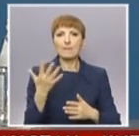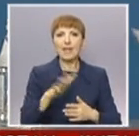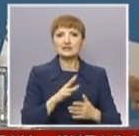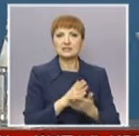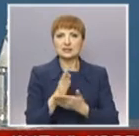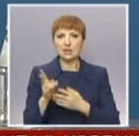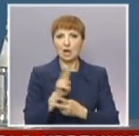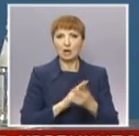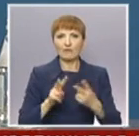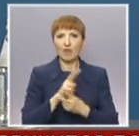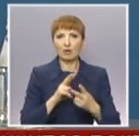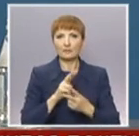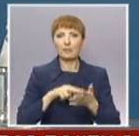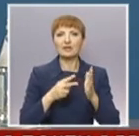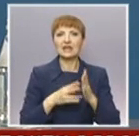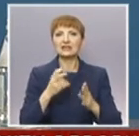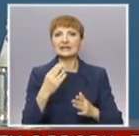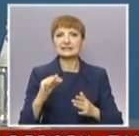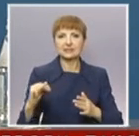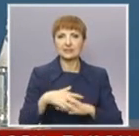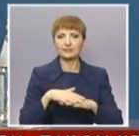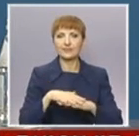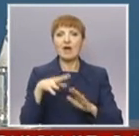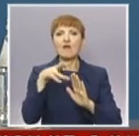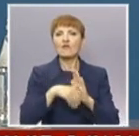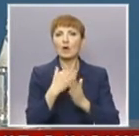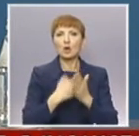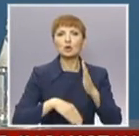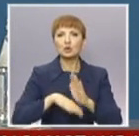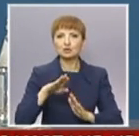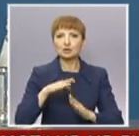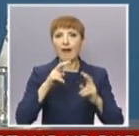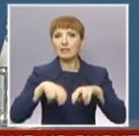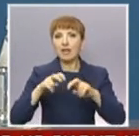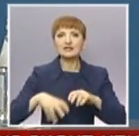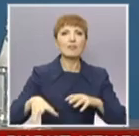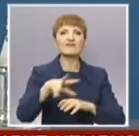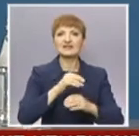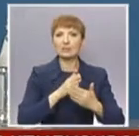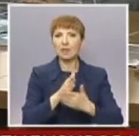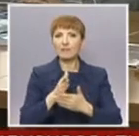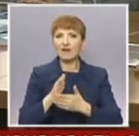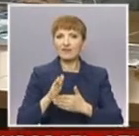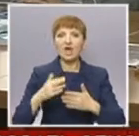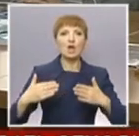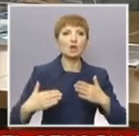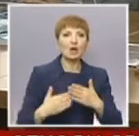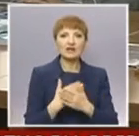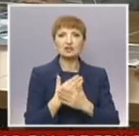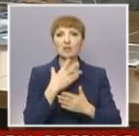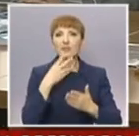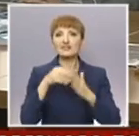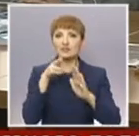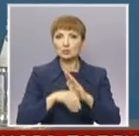100 конкретных шагов. Программа вобрала в себя лучший экспертный анализ по всем направлениям и инновационно по своей структуре